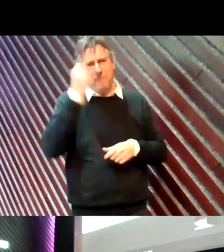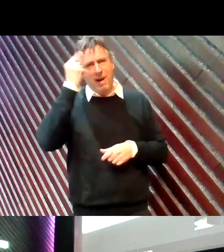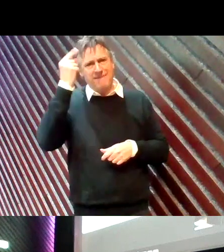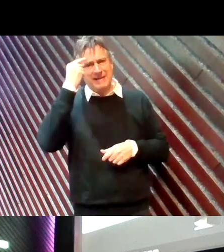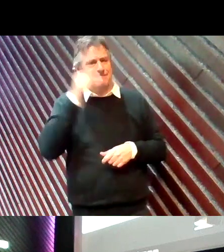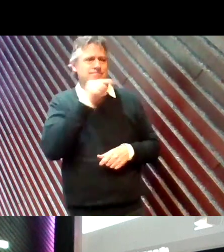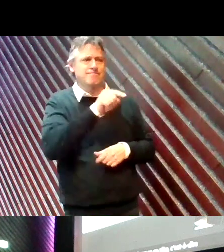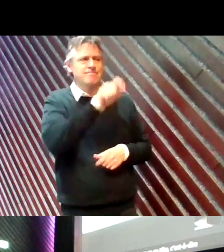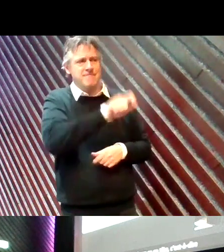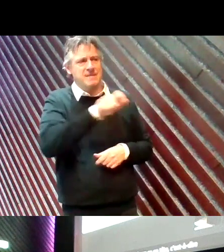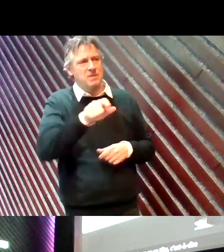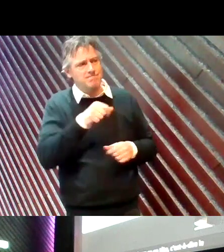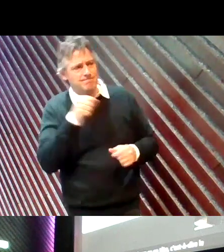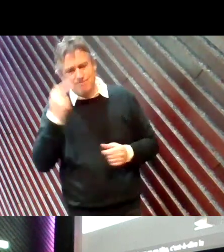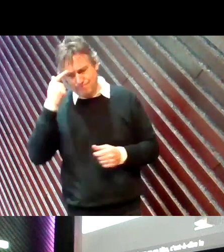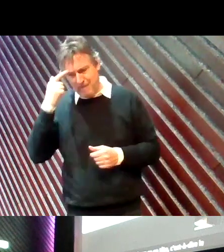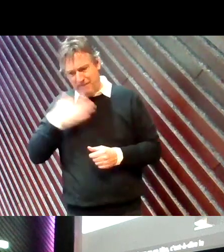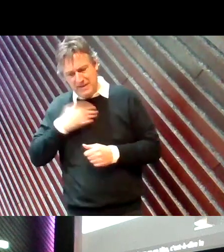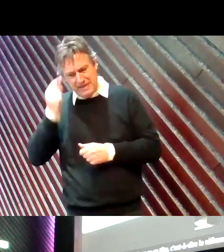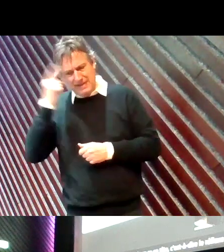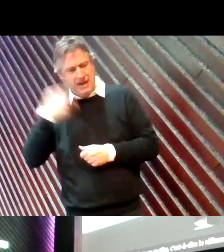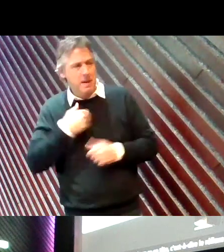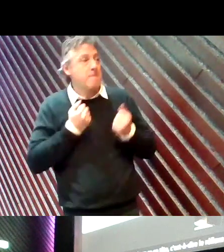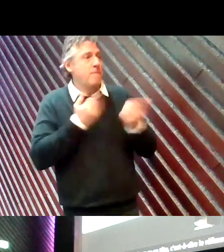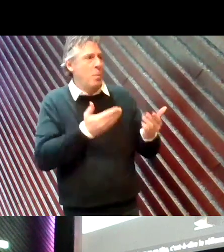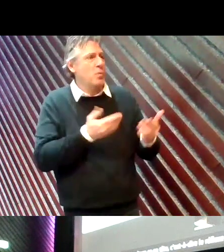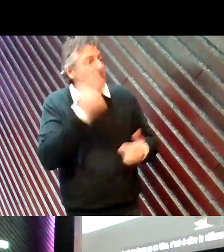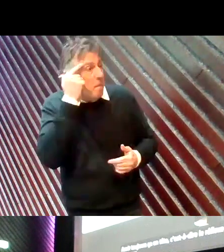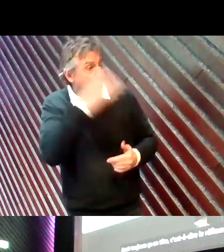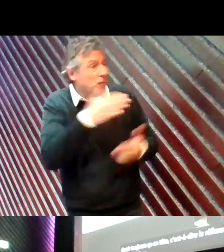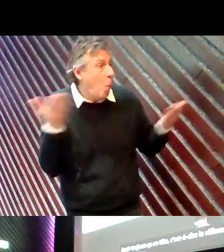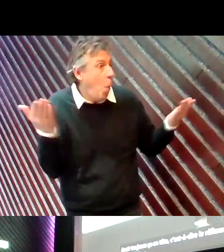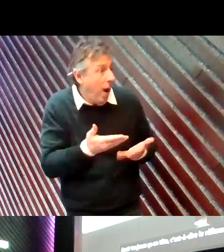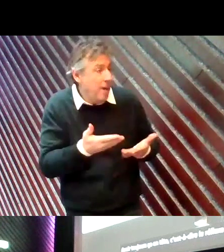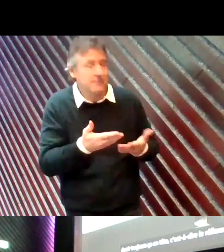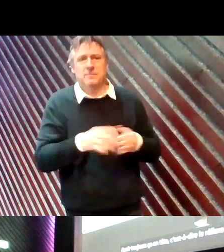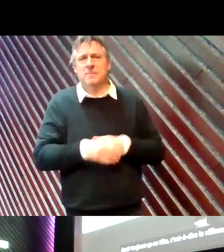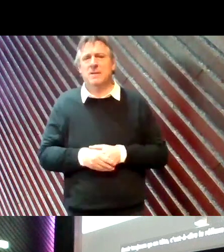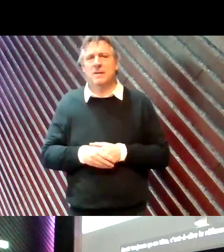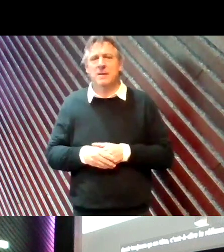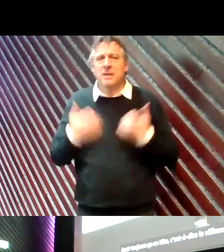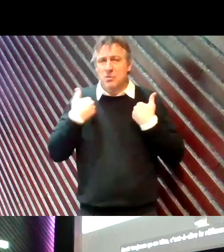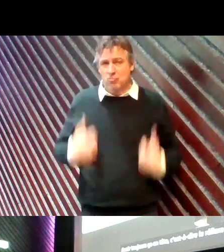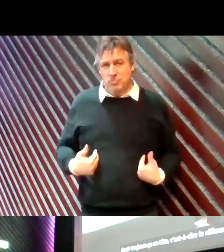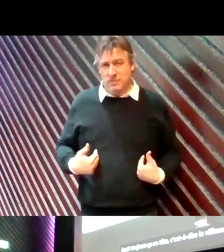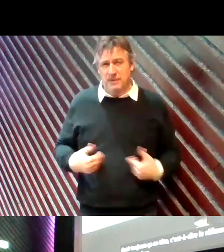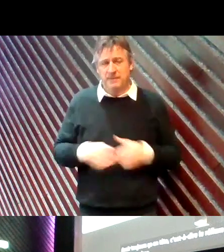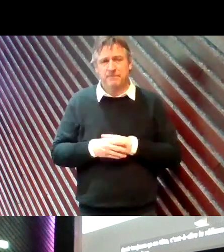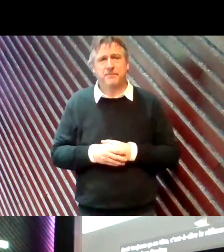de l'expertise dans toutes les situations. Donc, ça, c'est important et je pense que ça doit nous renvoyer à nous-mêmes